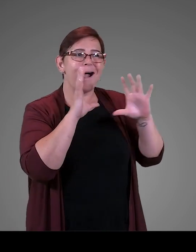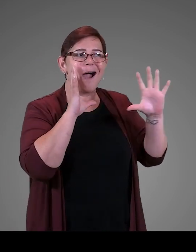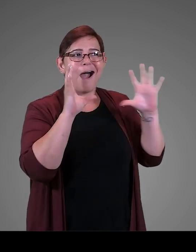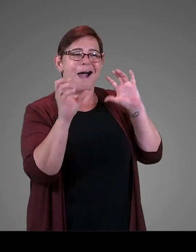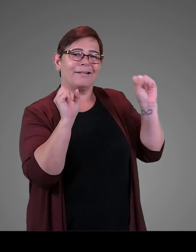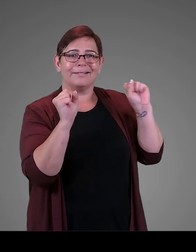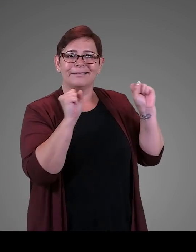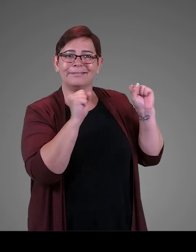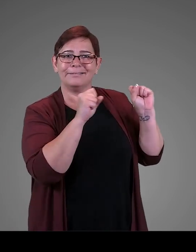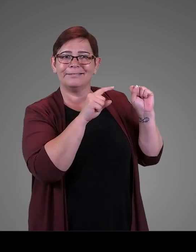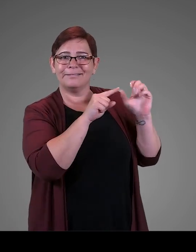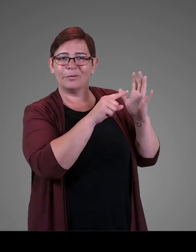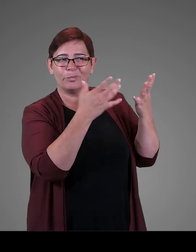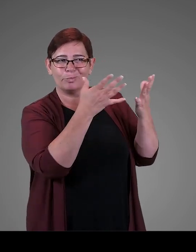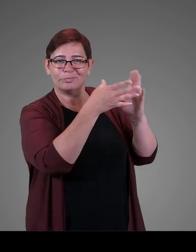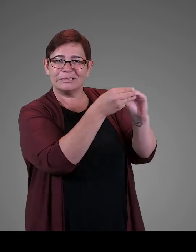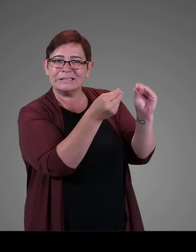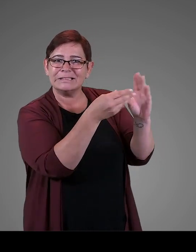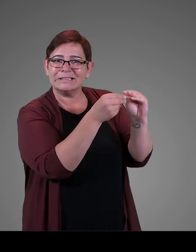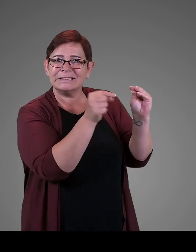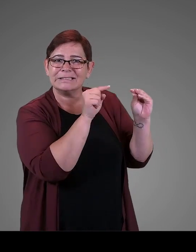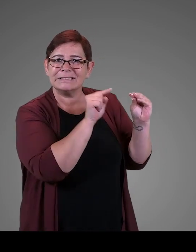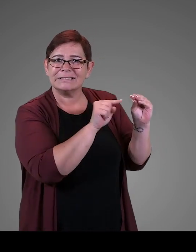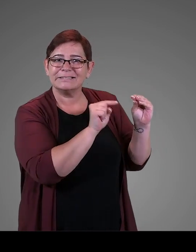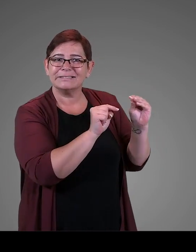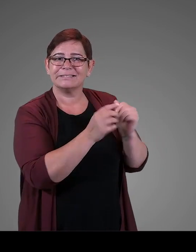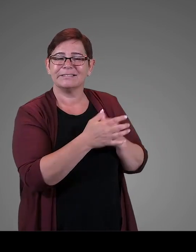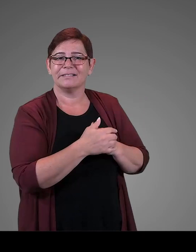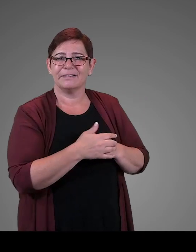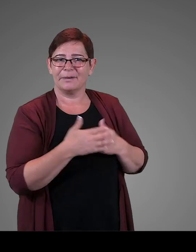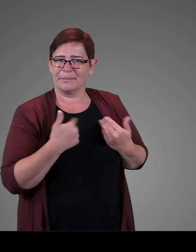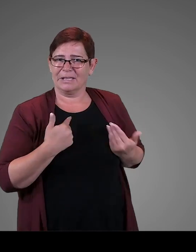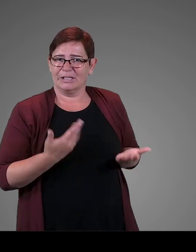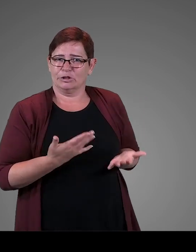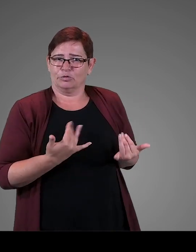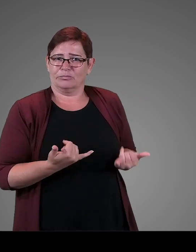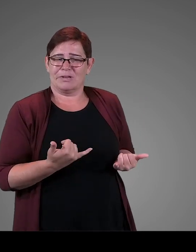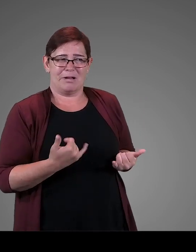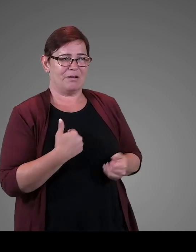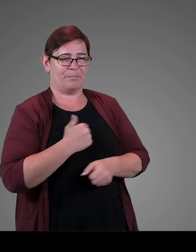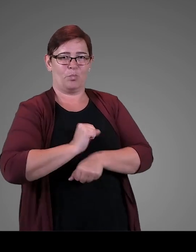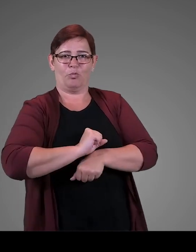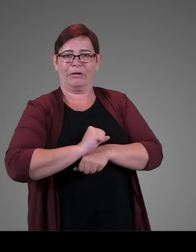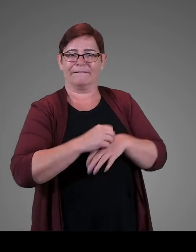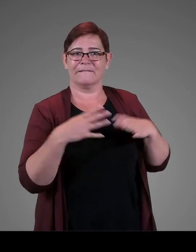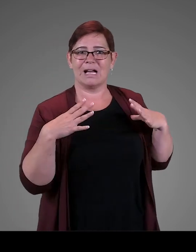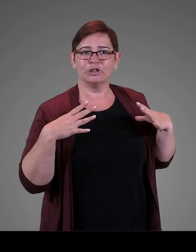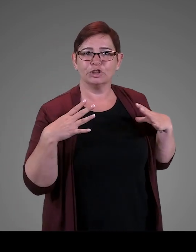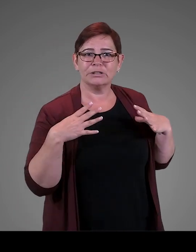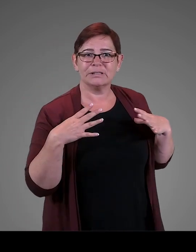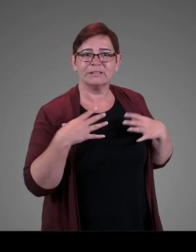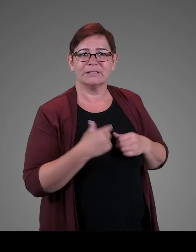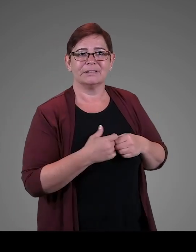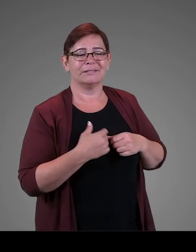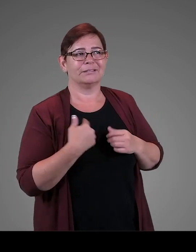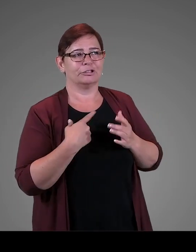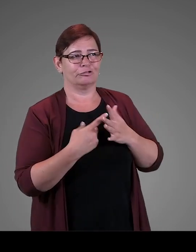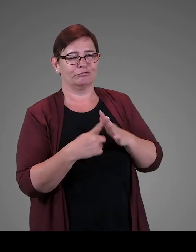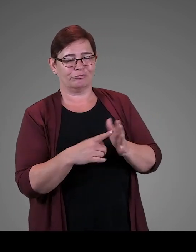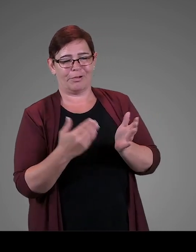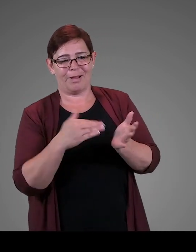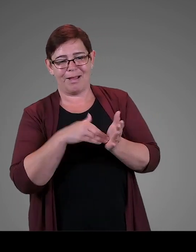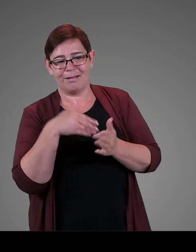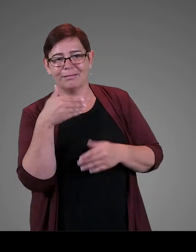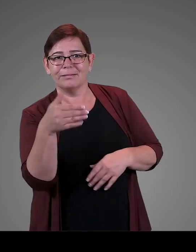Bien, en fait, j'espère que ce n'est pas juste une répétition, c'est un écho ou un canon à ce que tu viens de dire. Je suis là aujourd'hui, je suis en vacances